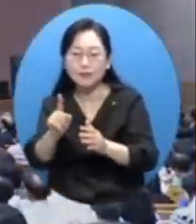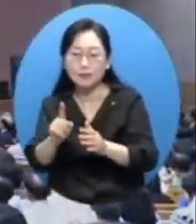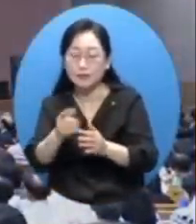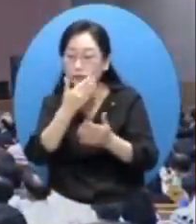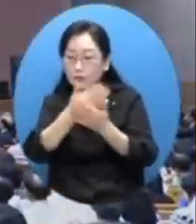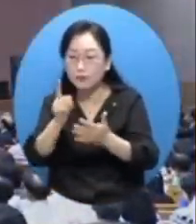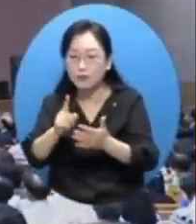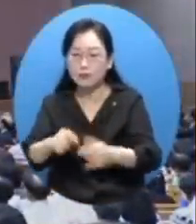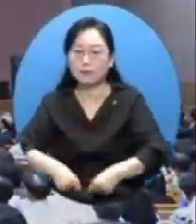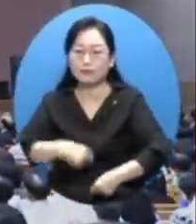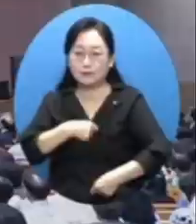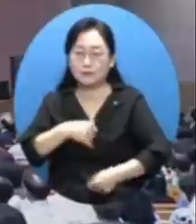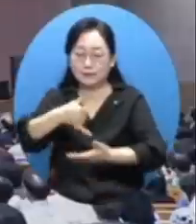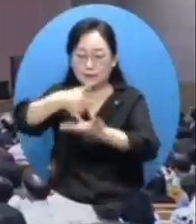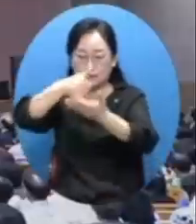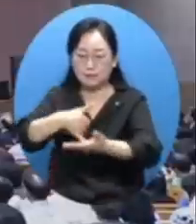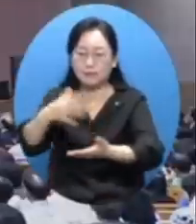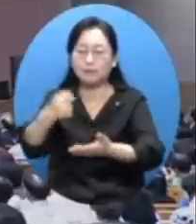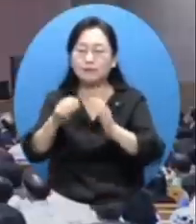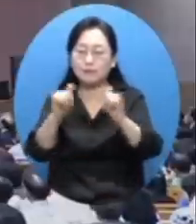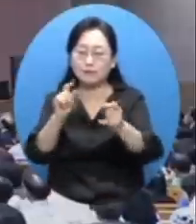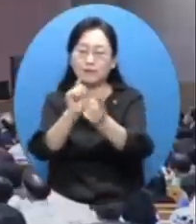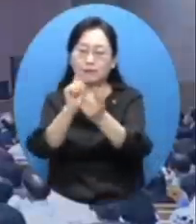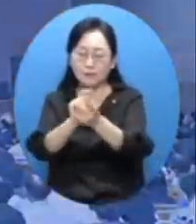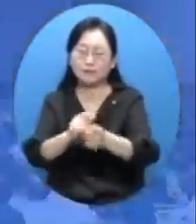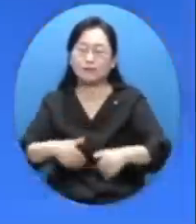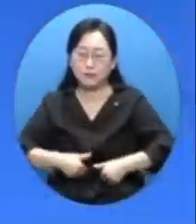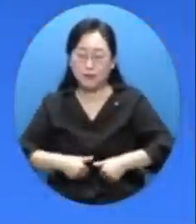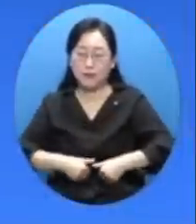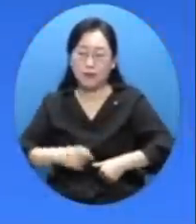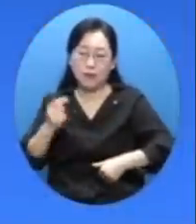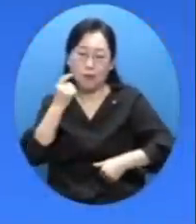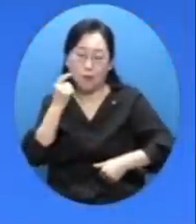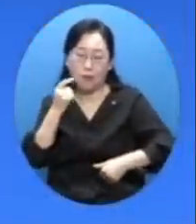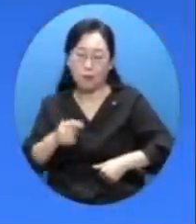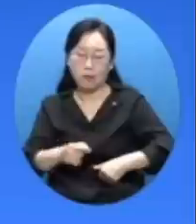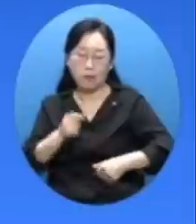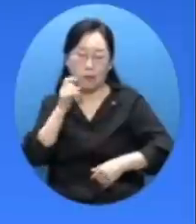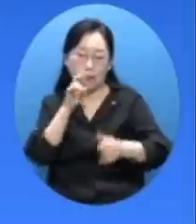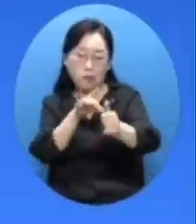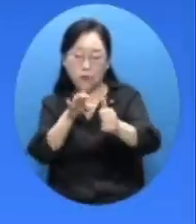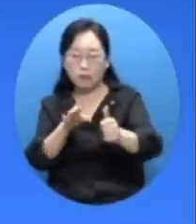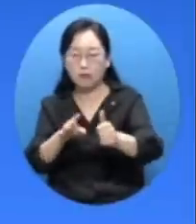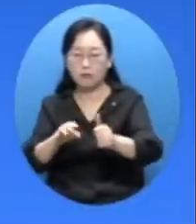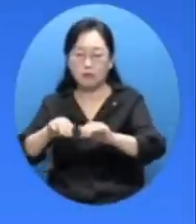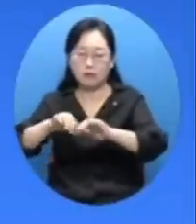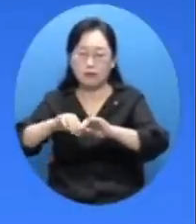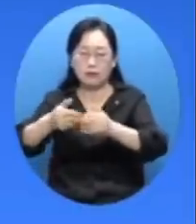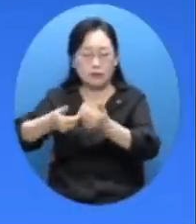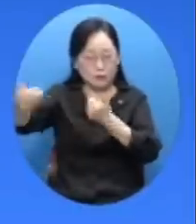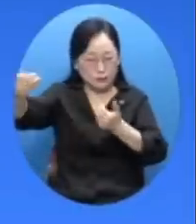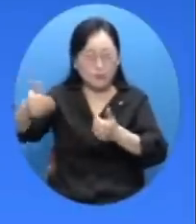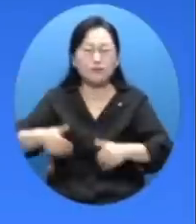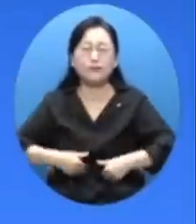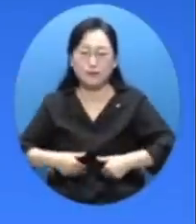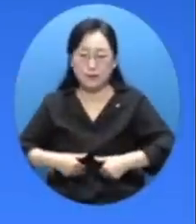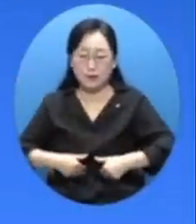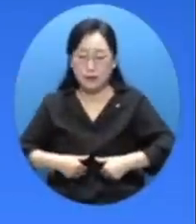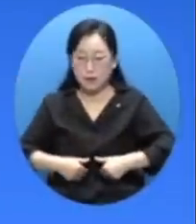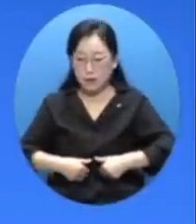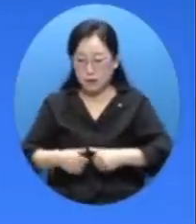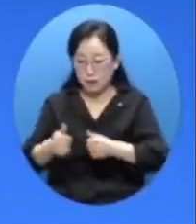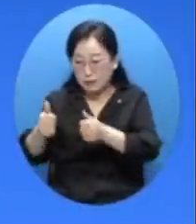진실되고 인격을 갖춘 사람들을 만나야 합니다. 늘 거짓말이 있어하는 사람들은 멀리해야 되는 것입니다. 그것이 우리의 삶에 아무런 도움을 주지